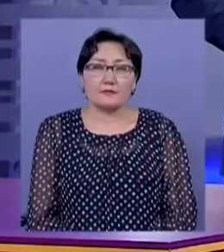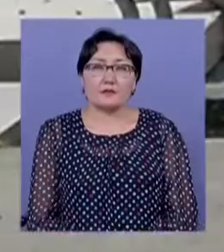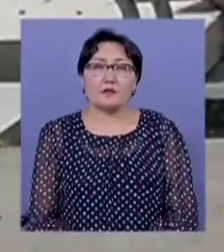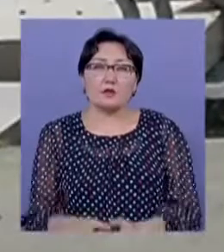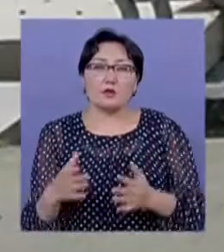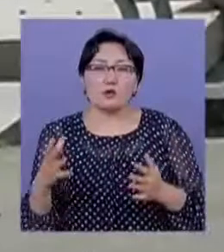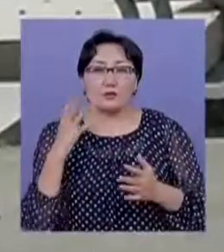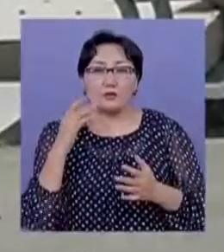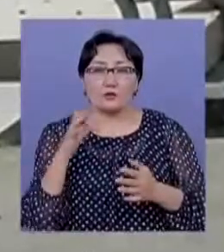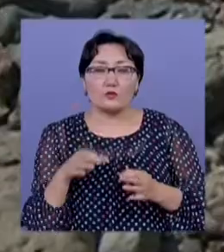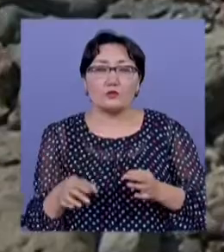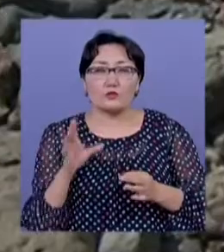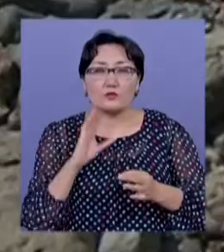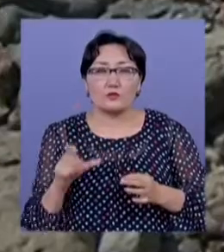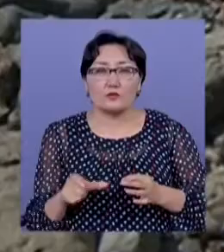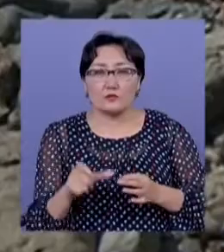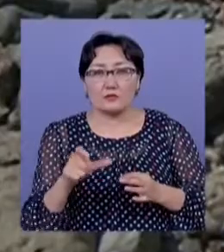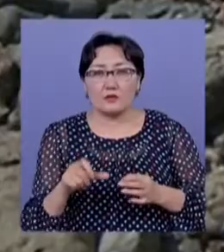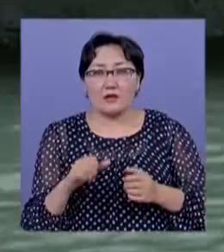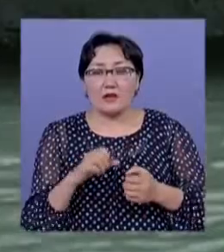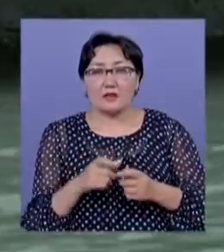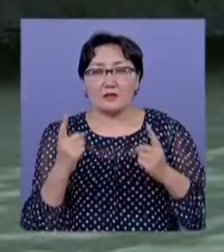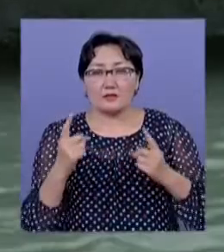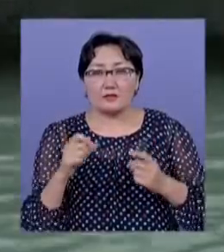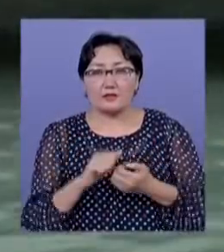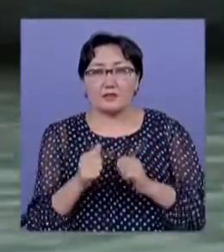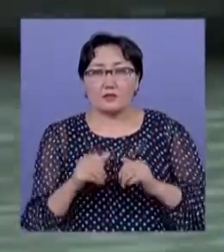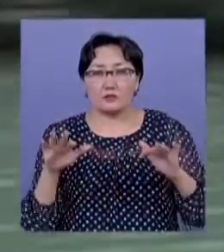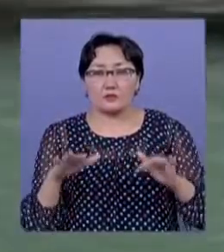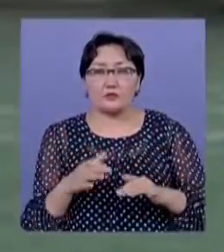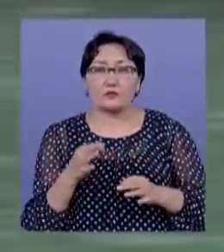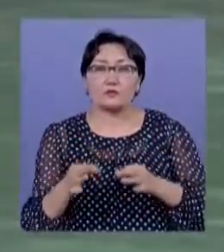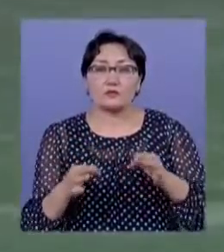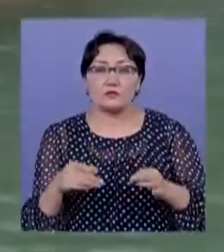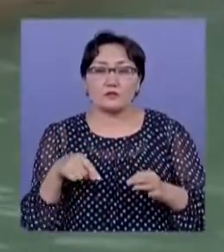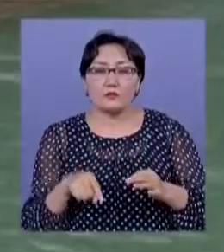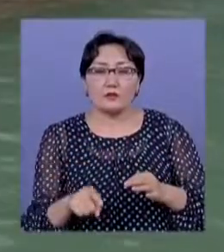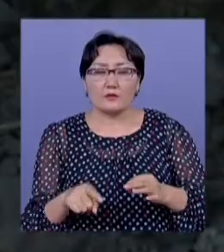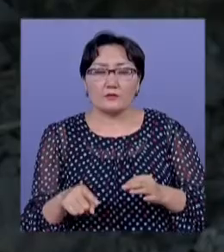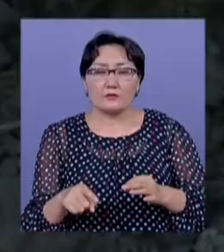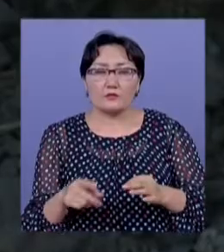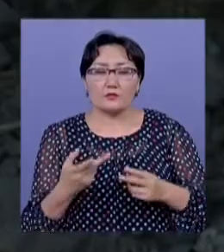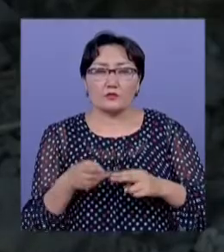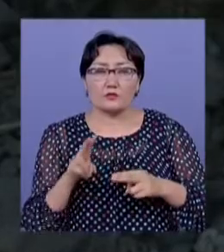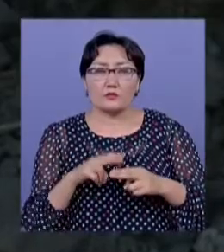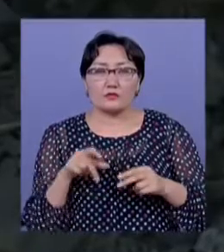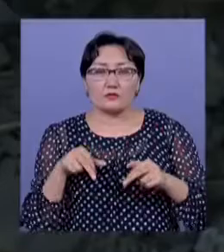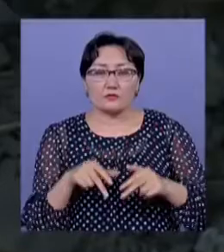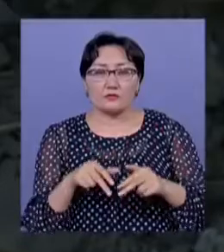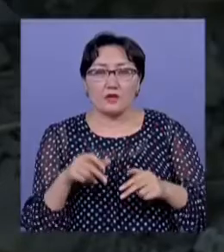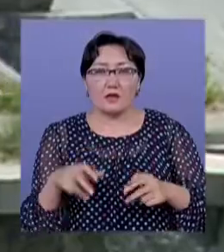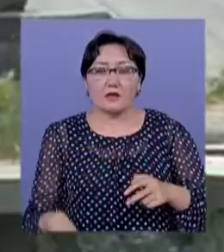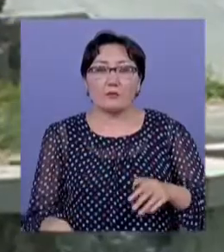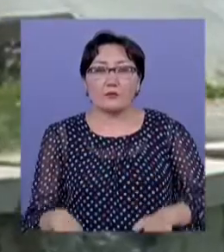Үлген Алматы өзенінің жағалауына құдды бір ірі тастар құлаған секілді. Ойықтардың тереңдігі тізеге жетеді. Мұндағы жүргіншілер